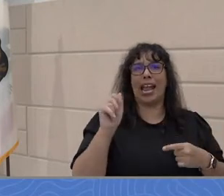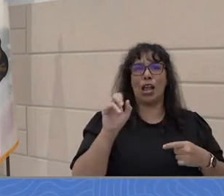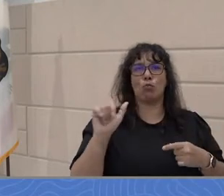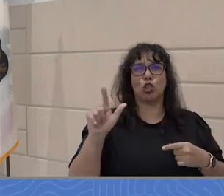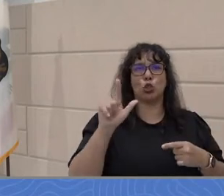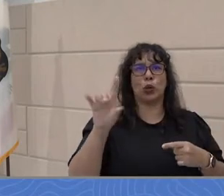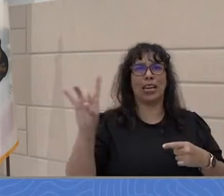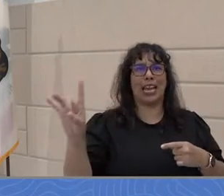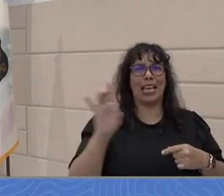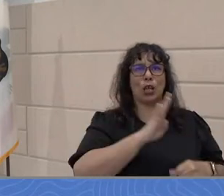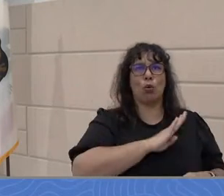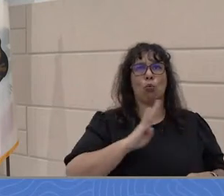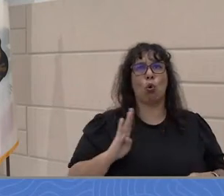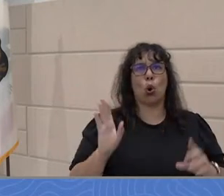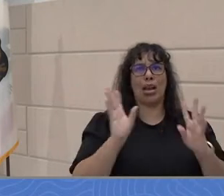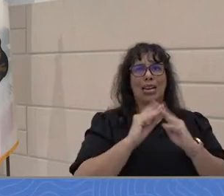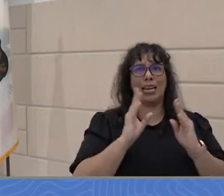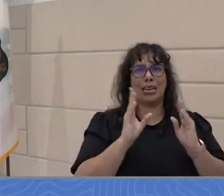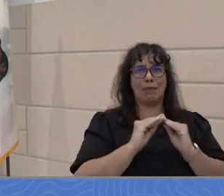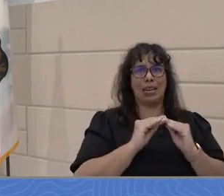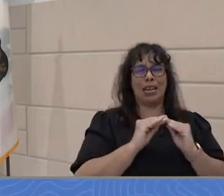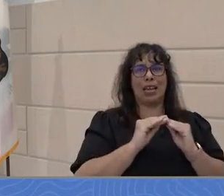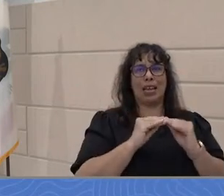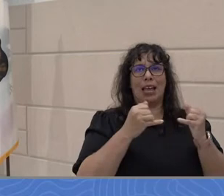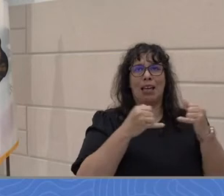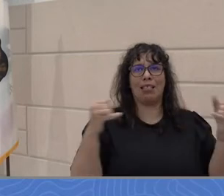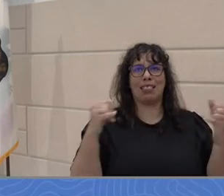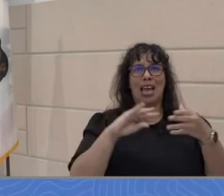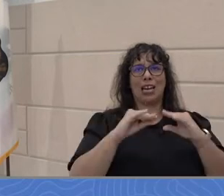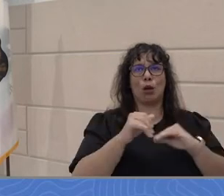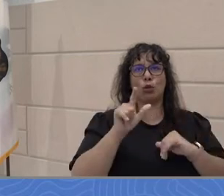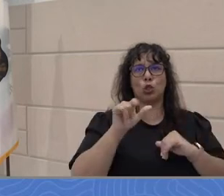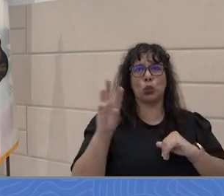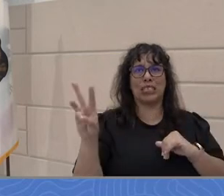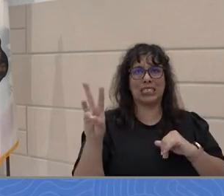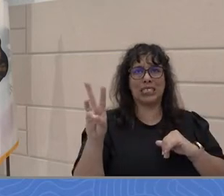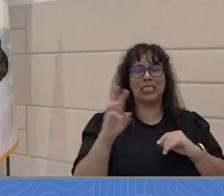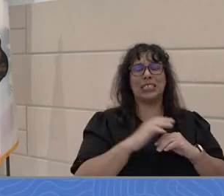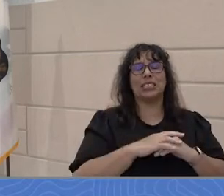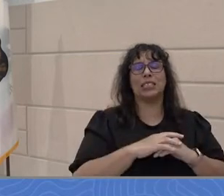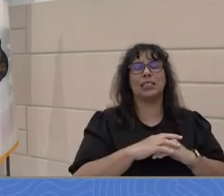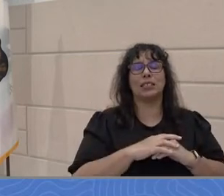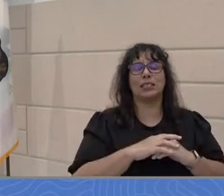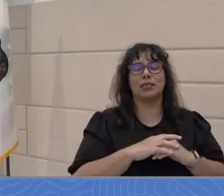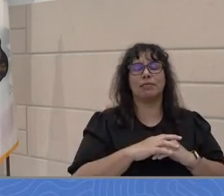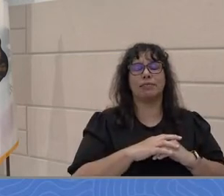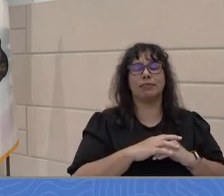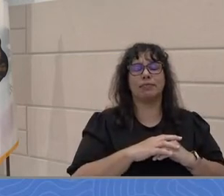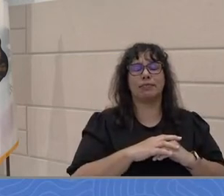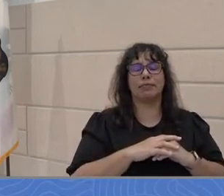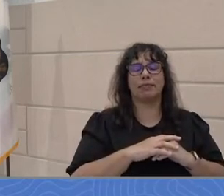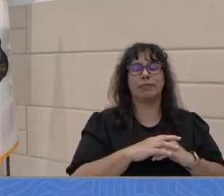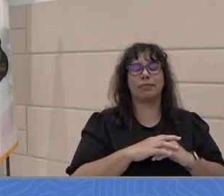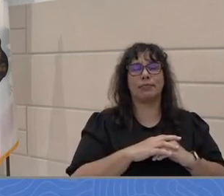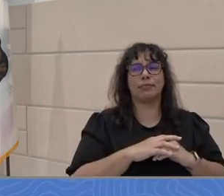Beach សម្រាប់កិច្ចប្រជុំក្នុងល្ងាចនេះ